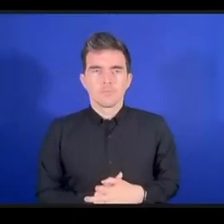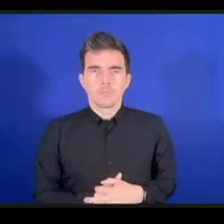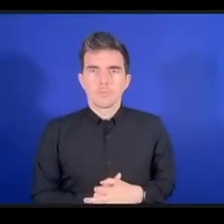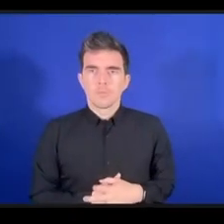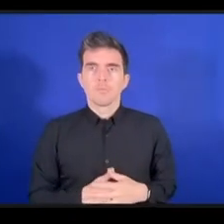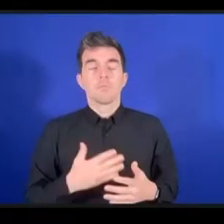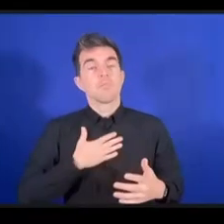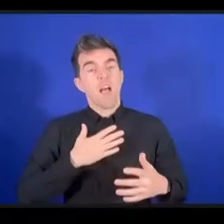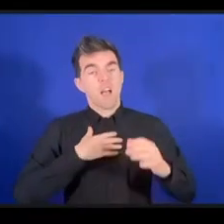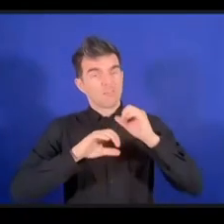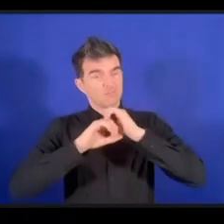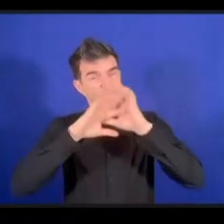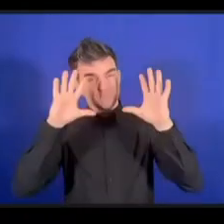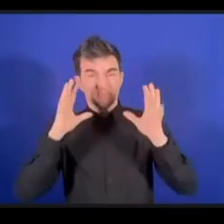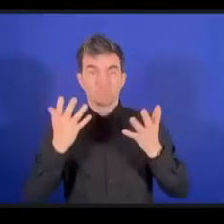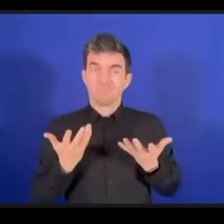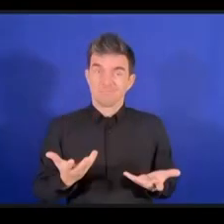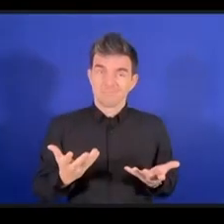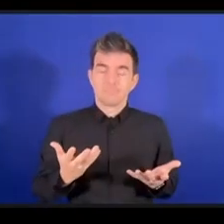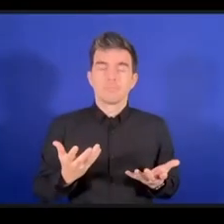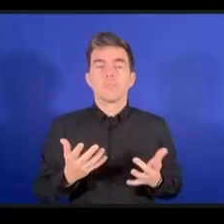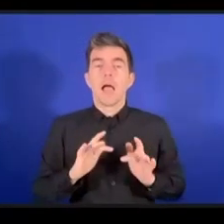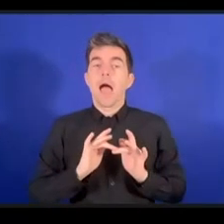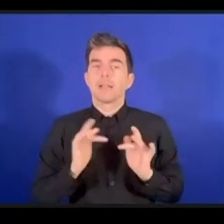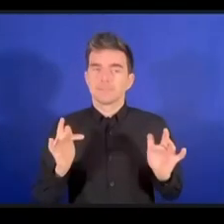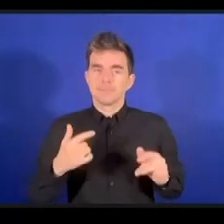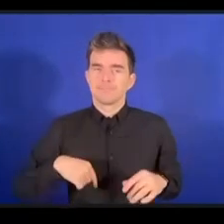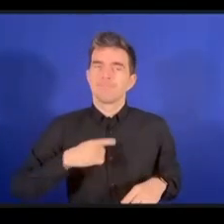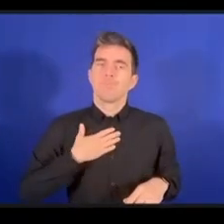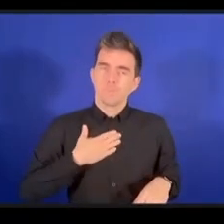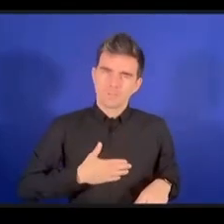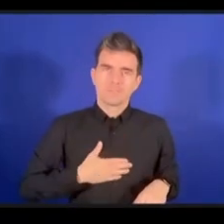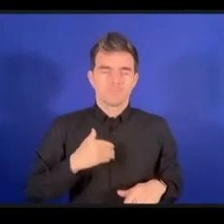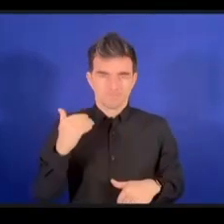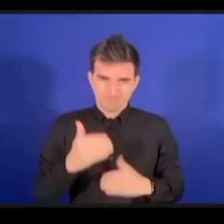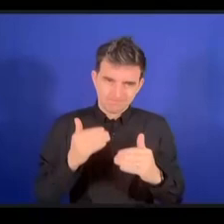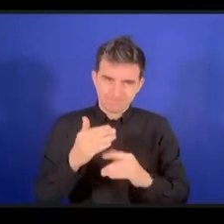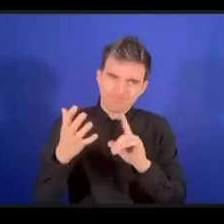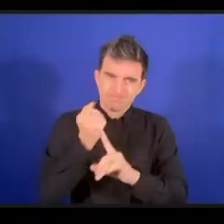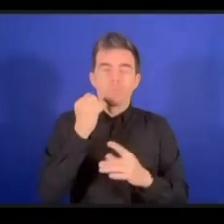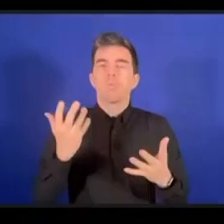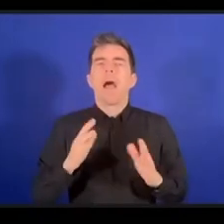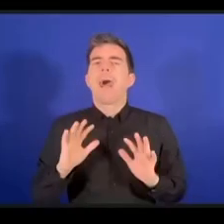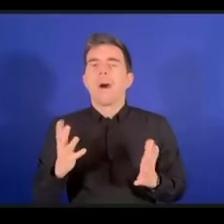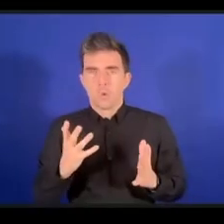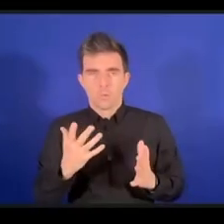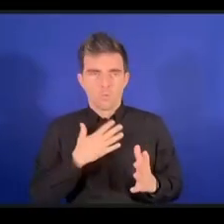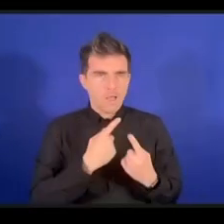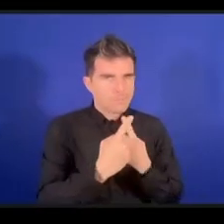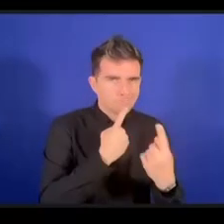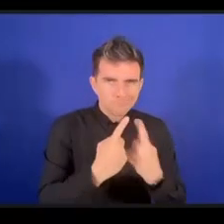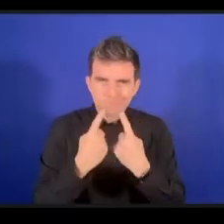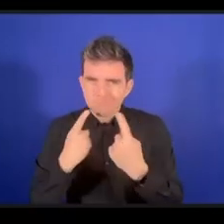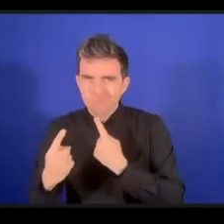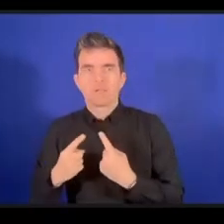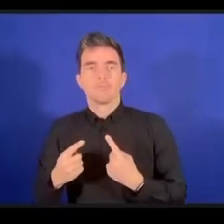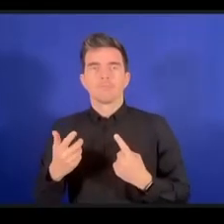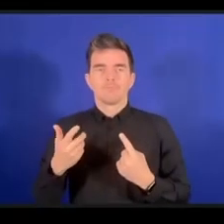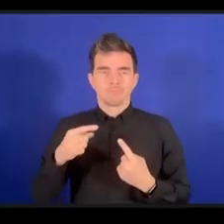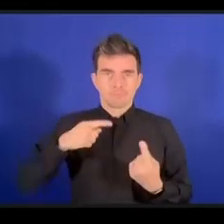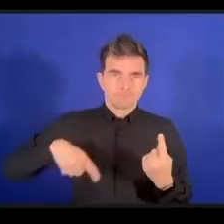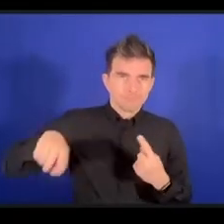那么就是通过对话和合作呢实现我们想要的互联网的目标。我知道